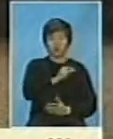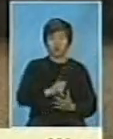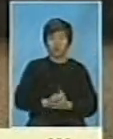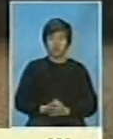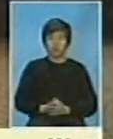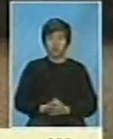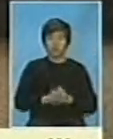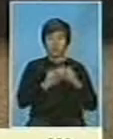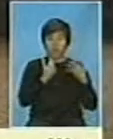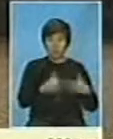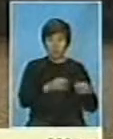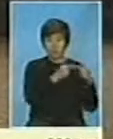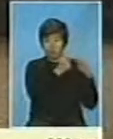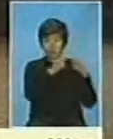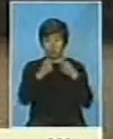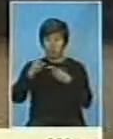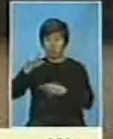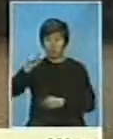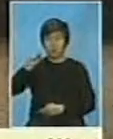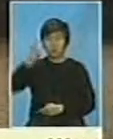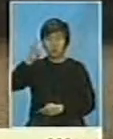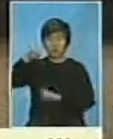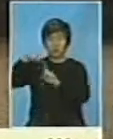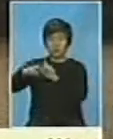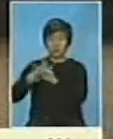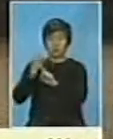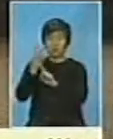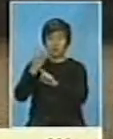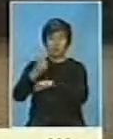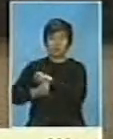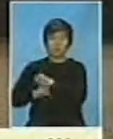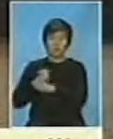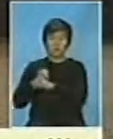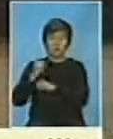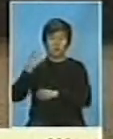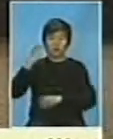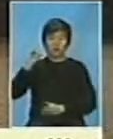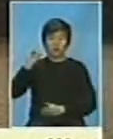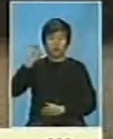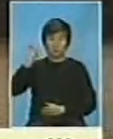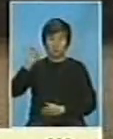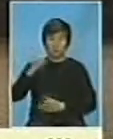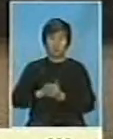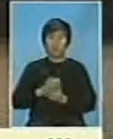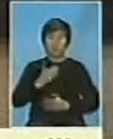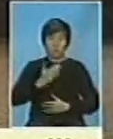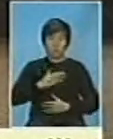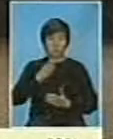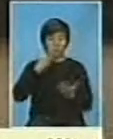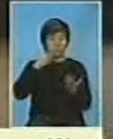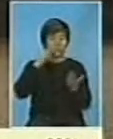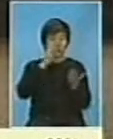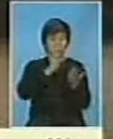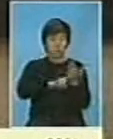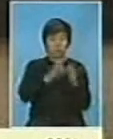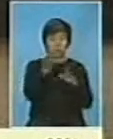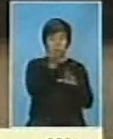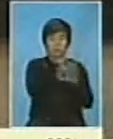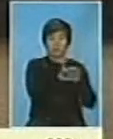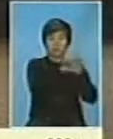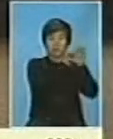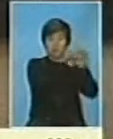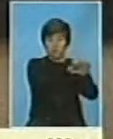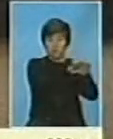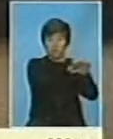และต่อมาในวันที่27เมษายน2558ผมได้ยื่นหนังสือชี้แจงเ